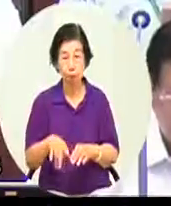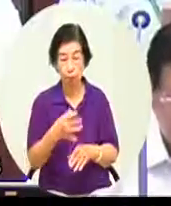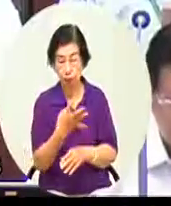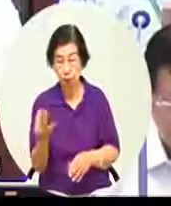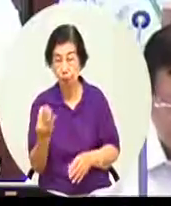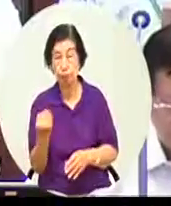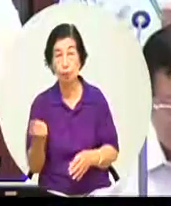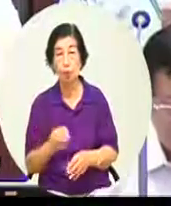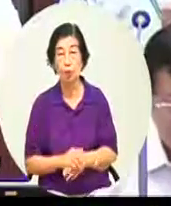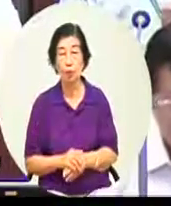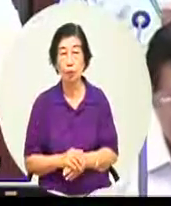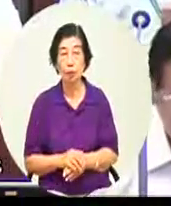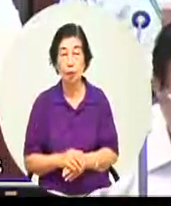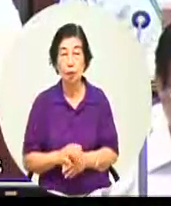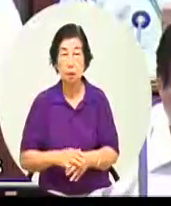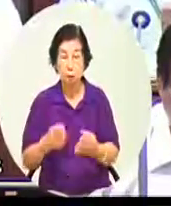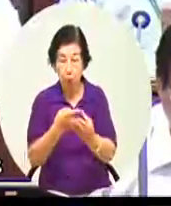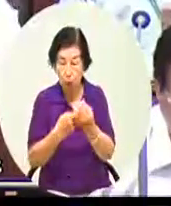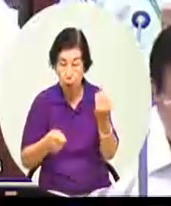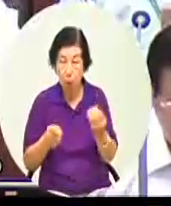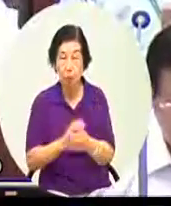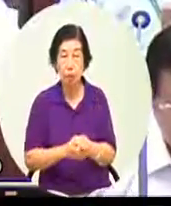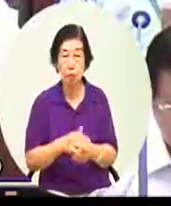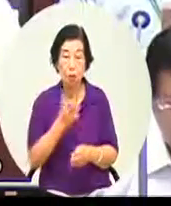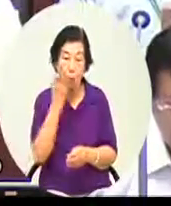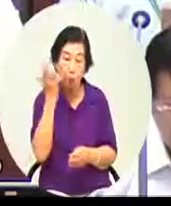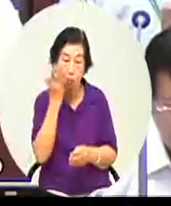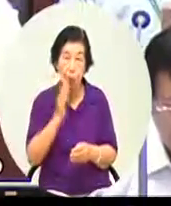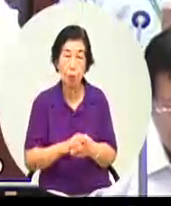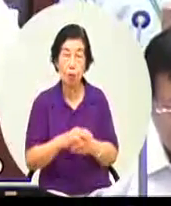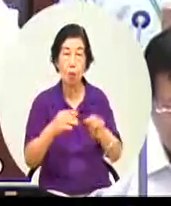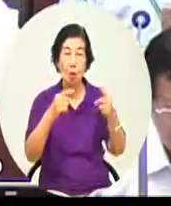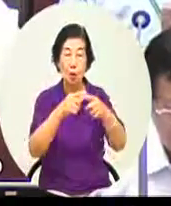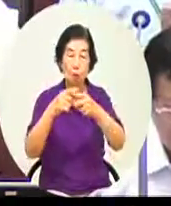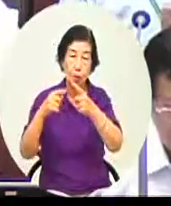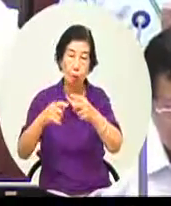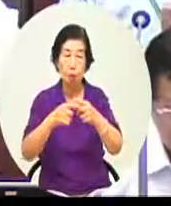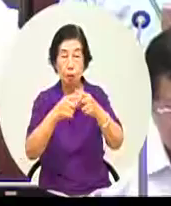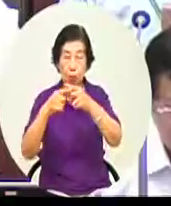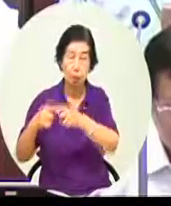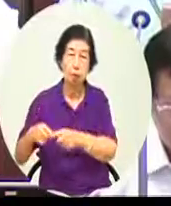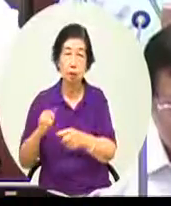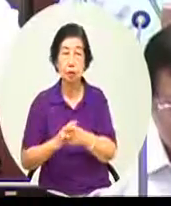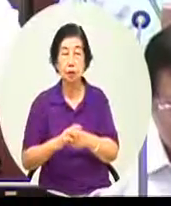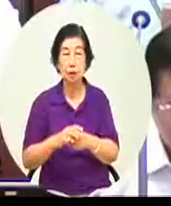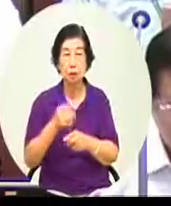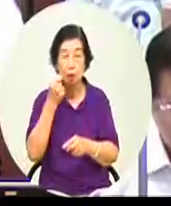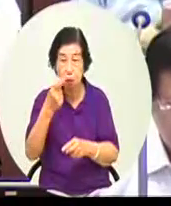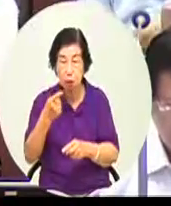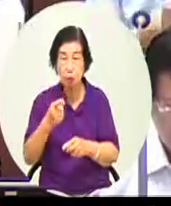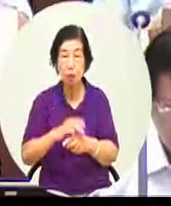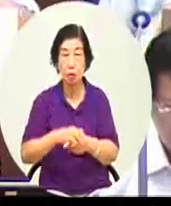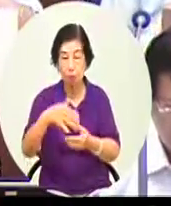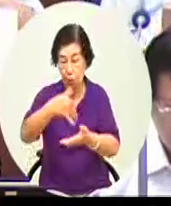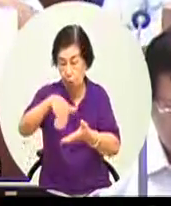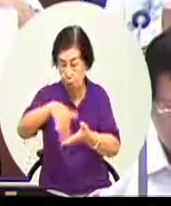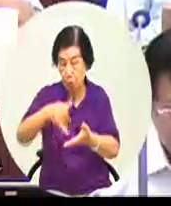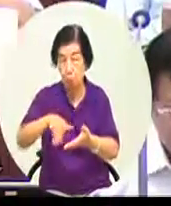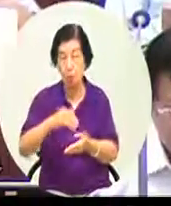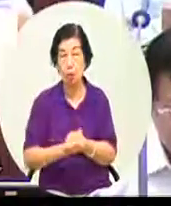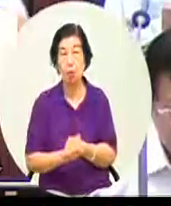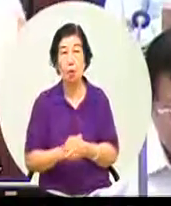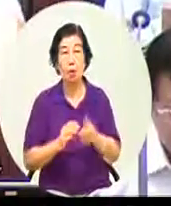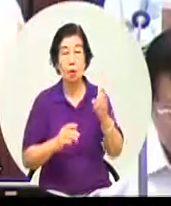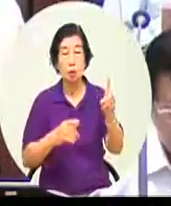因为如果是统计旅数人次的话，大概就是半年做一次统计，所以目前呢哈，我们一到六月的状